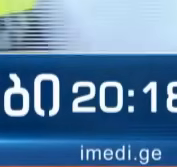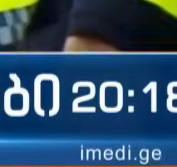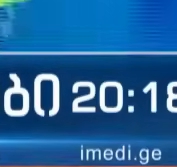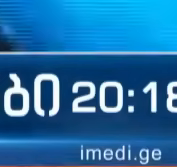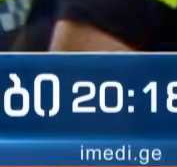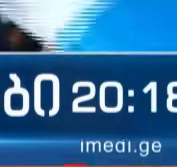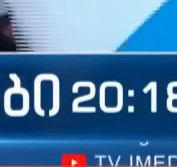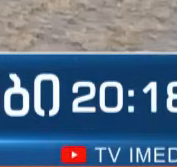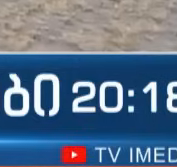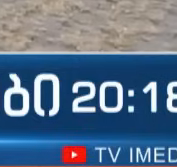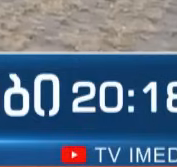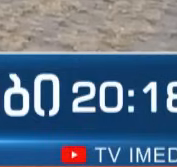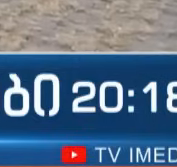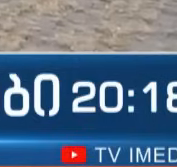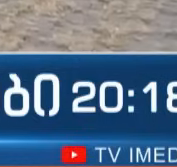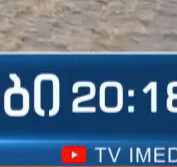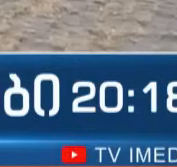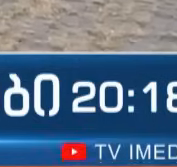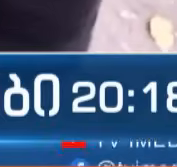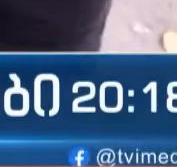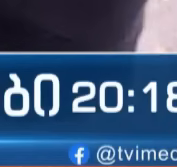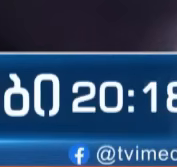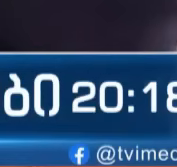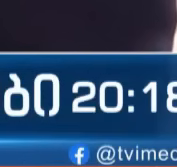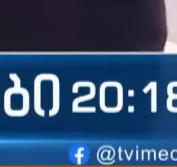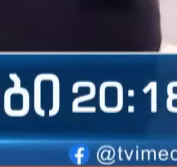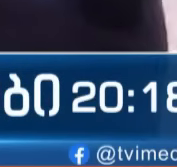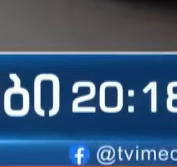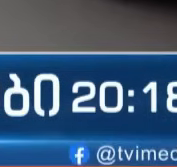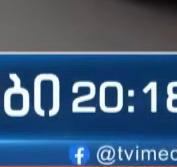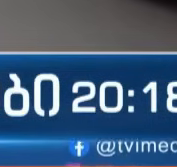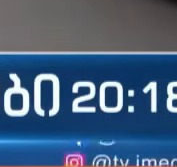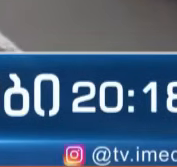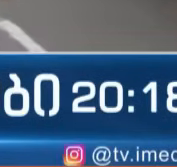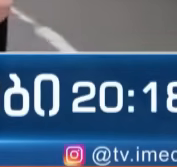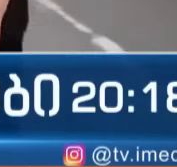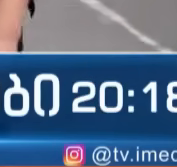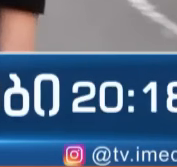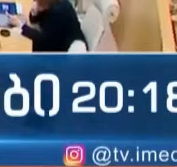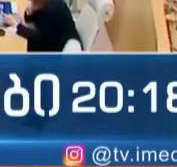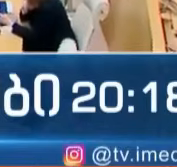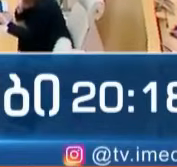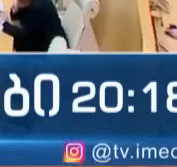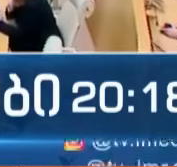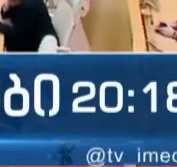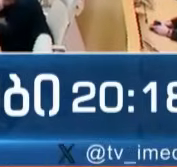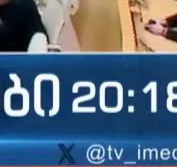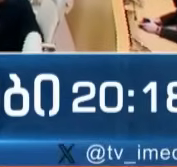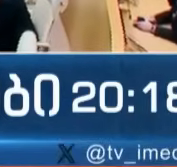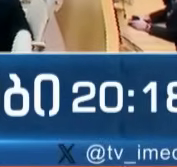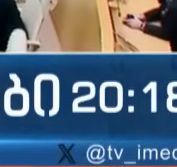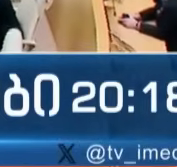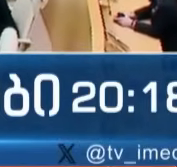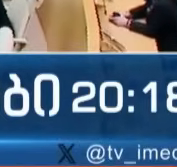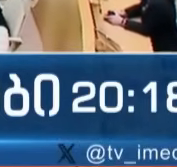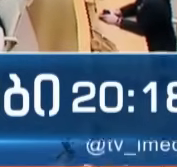პოლიციელის სათანადო დაფასებისთვის. Გაგრძელდება ბრძოლა ნარკოდანაშაულის წინააღმდეგ. საქართველო გააგრძელებს სწრაფვას ევროპულ და